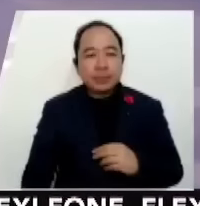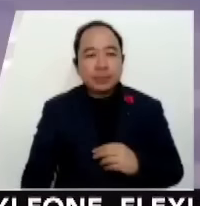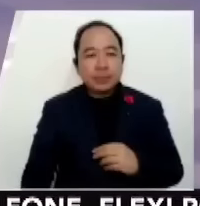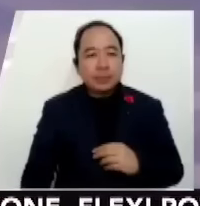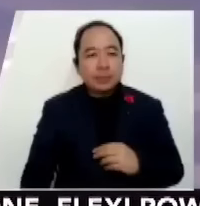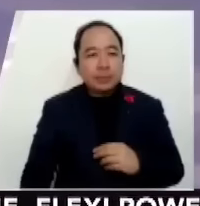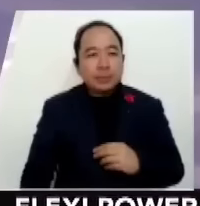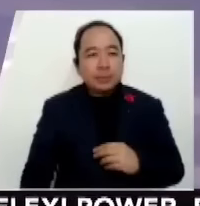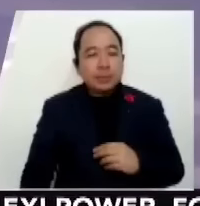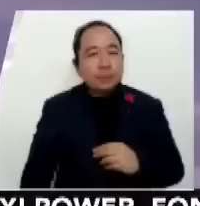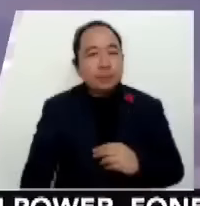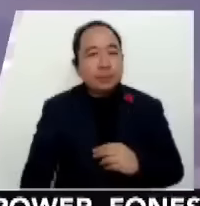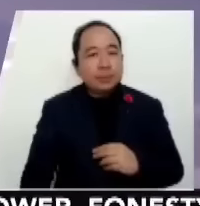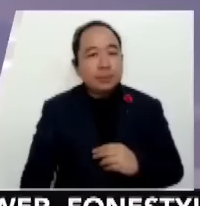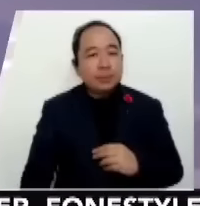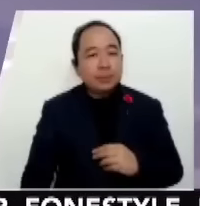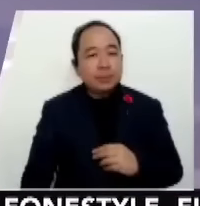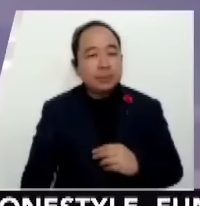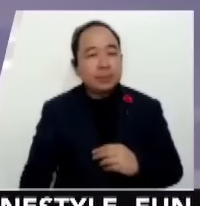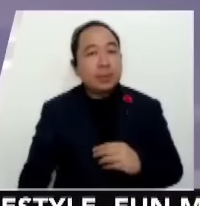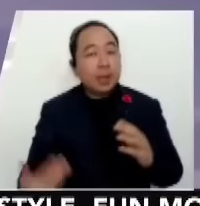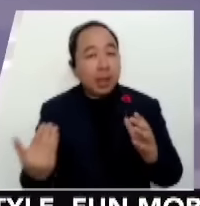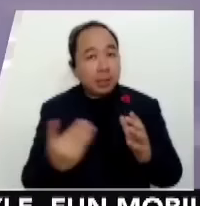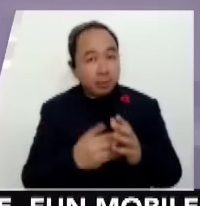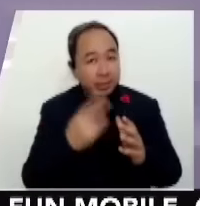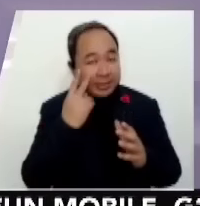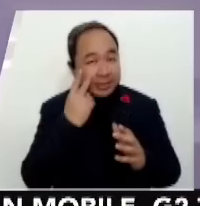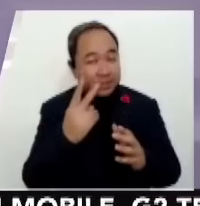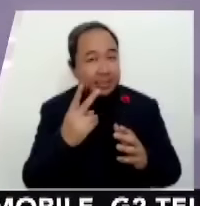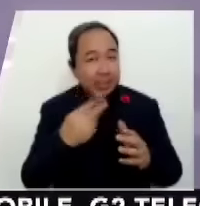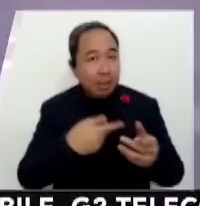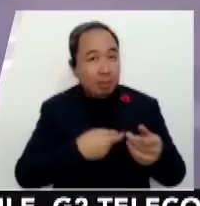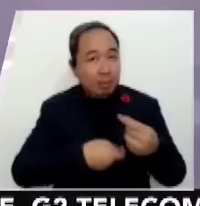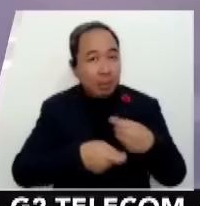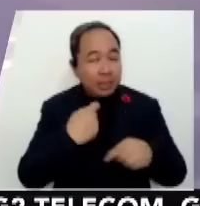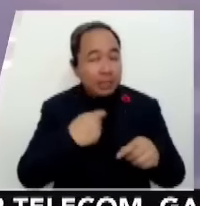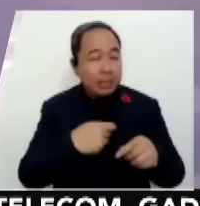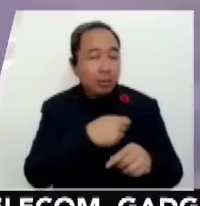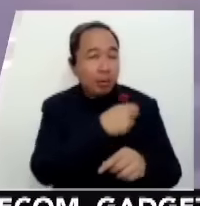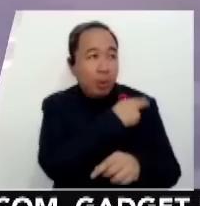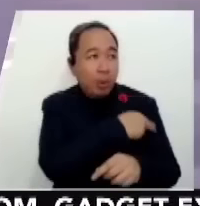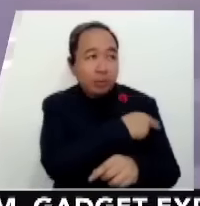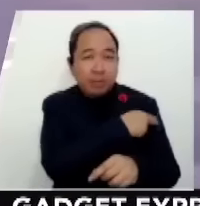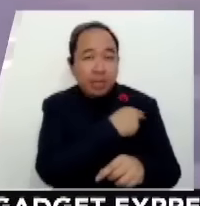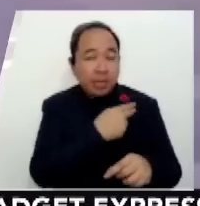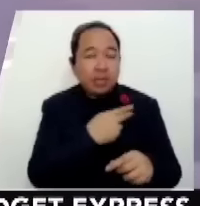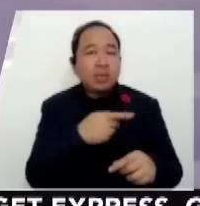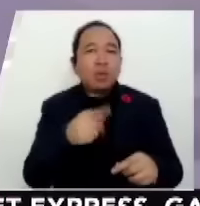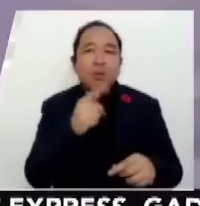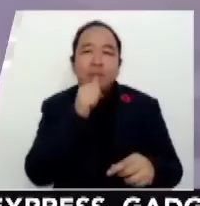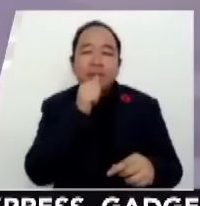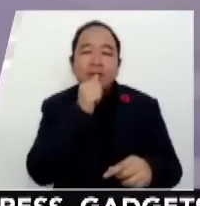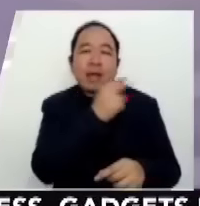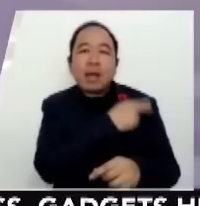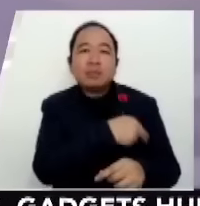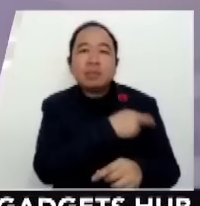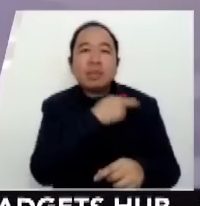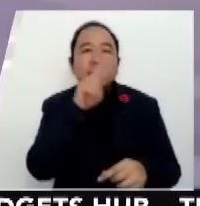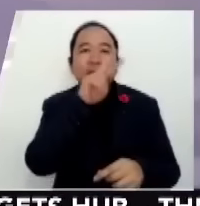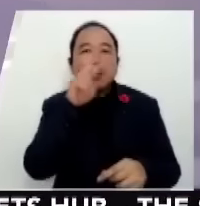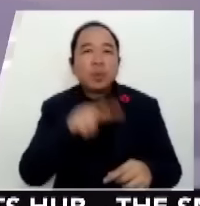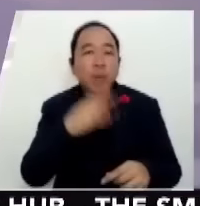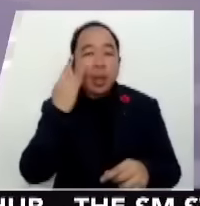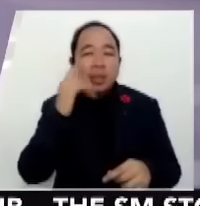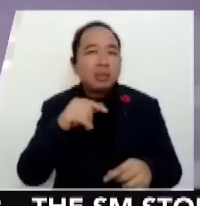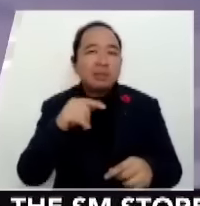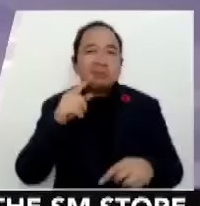sakit ulo sa ospital? Malaganya na ang ipinatutupad umano ng isang private hospital sa Valenzuela na ayaw umanong